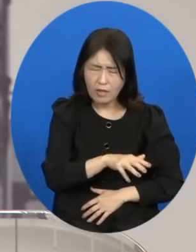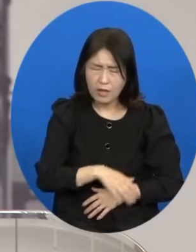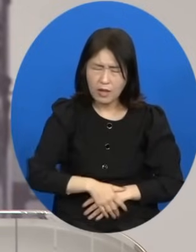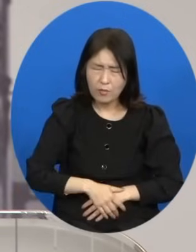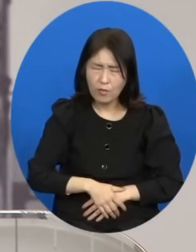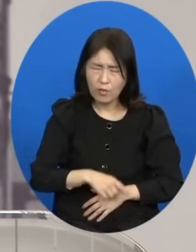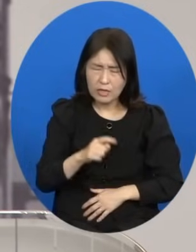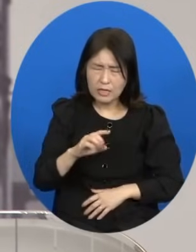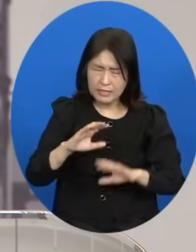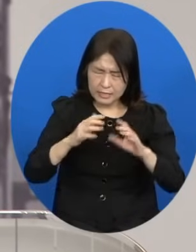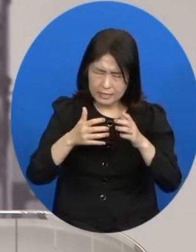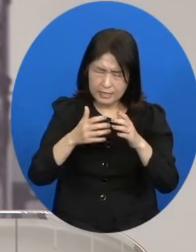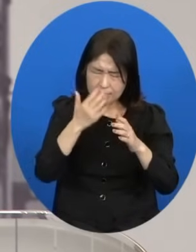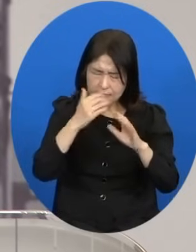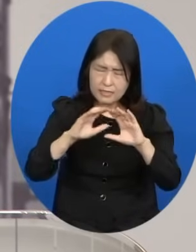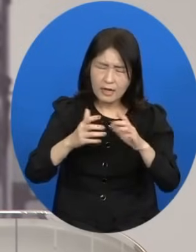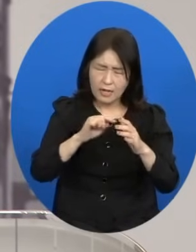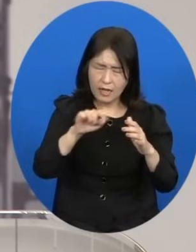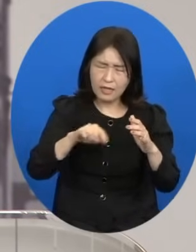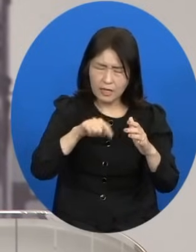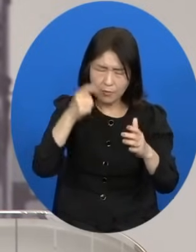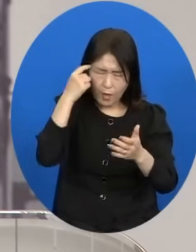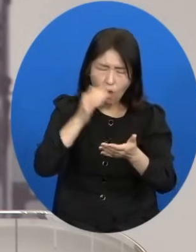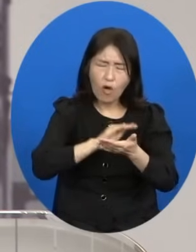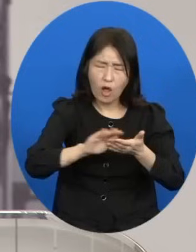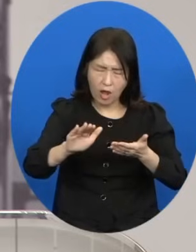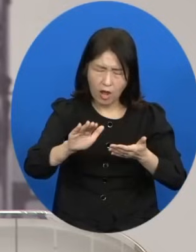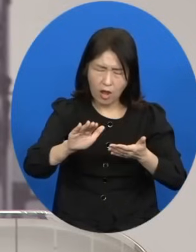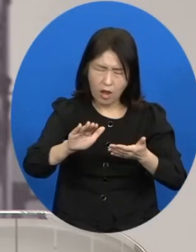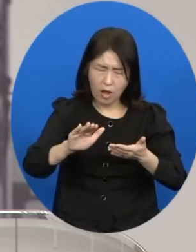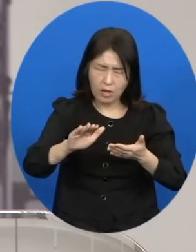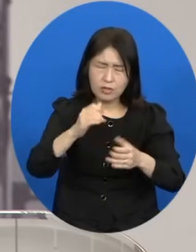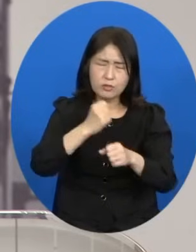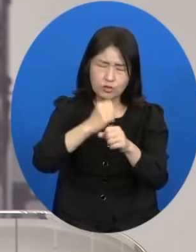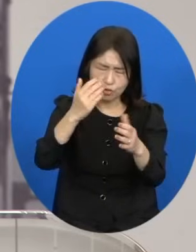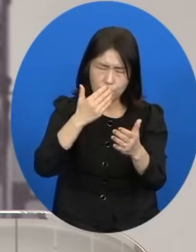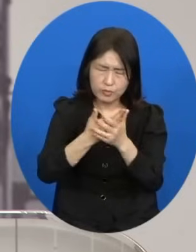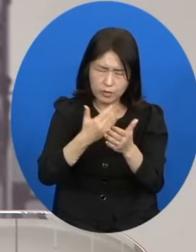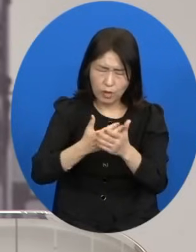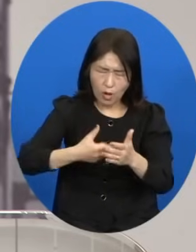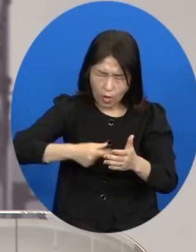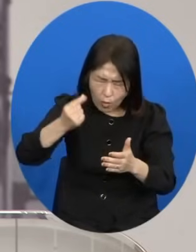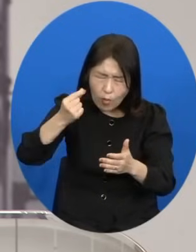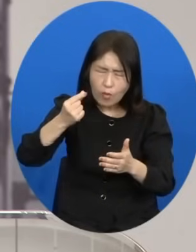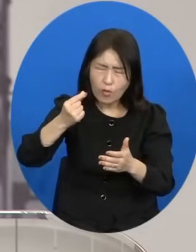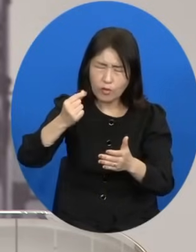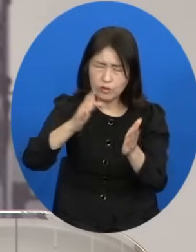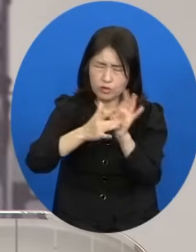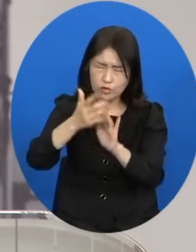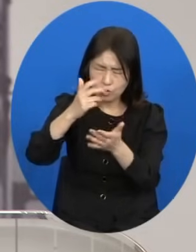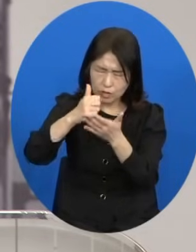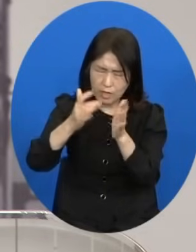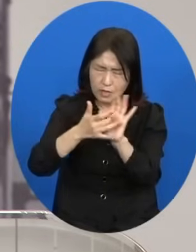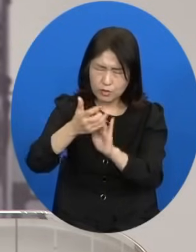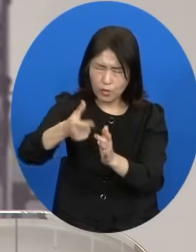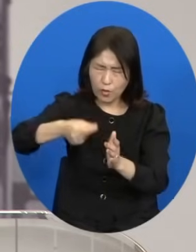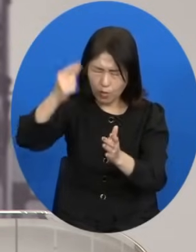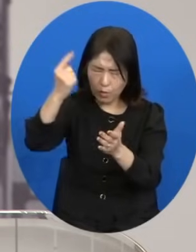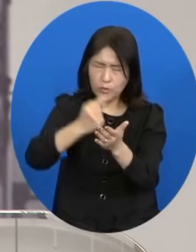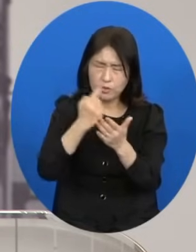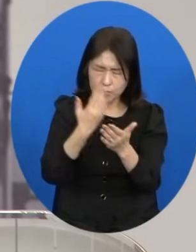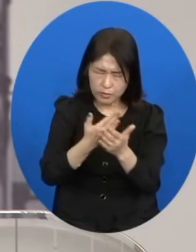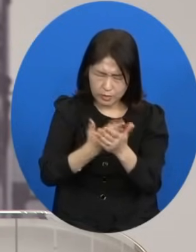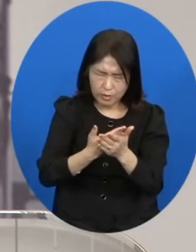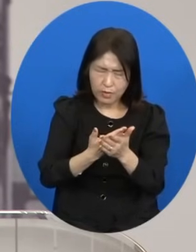하나님의 진정한 평강과 샬롬이 임하게 하여 주시옵소서 마라나타 주 예수여 어서 오시옵소서 다시는 아픔과 눈물과